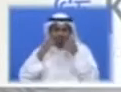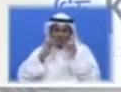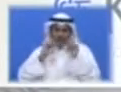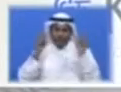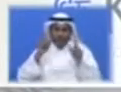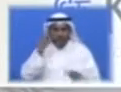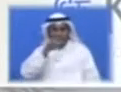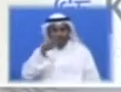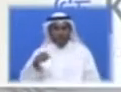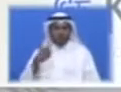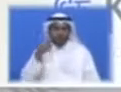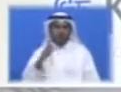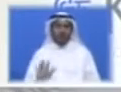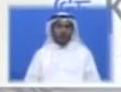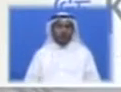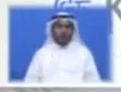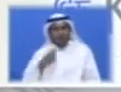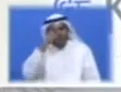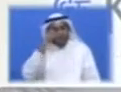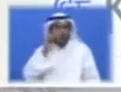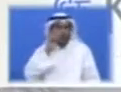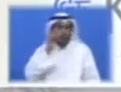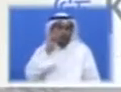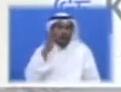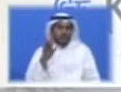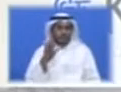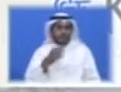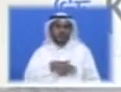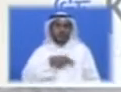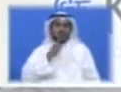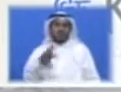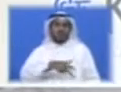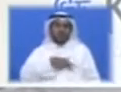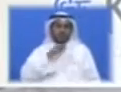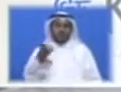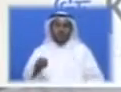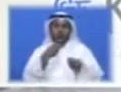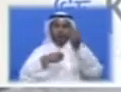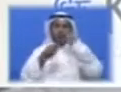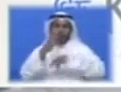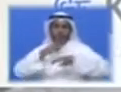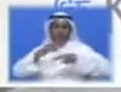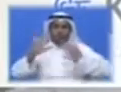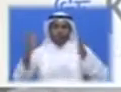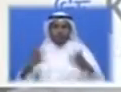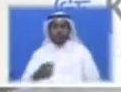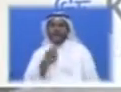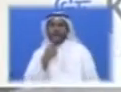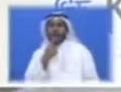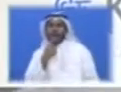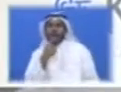على السطح بالنسبه للمستهلك طبعا في كثير من المنتجات يكتب